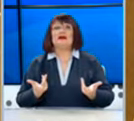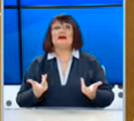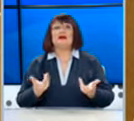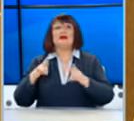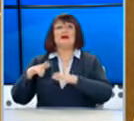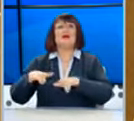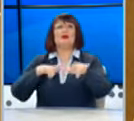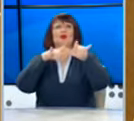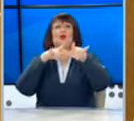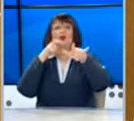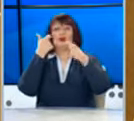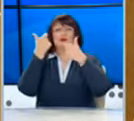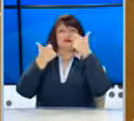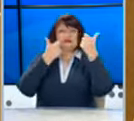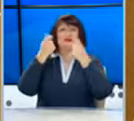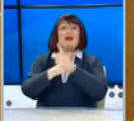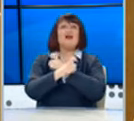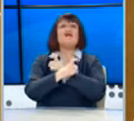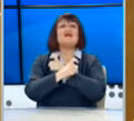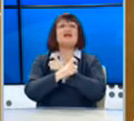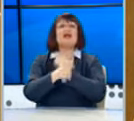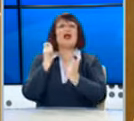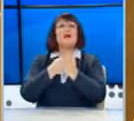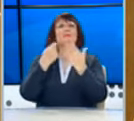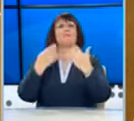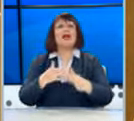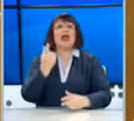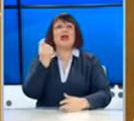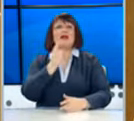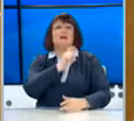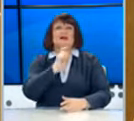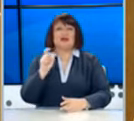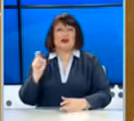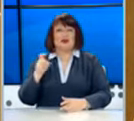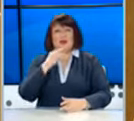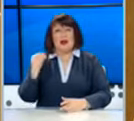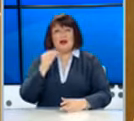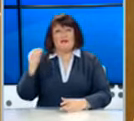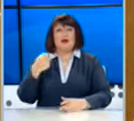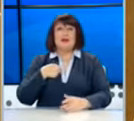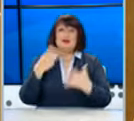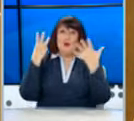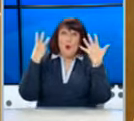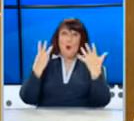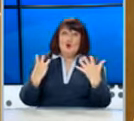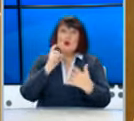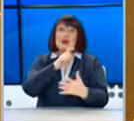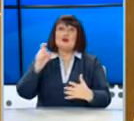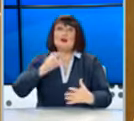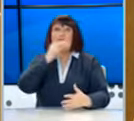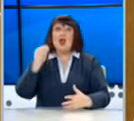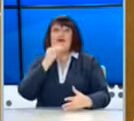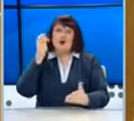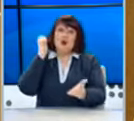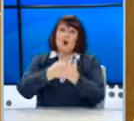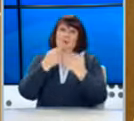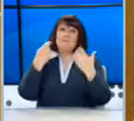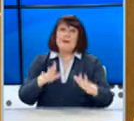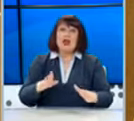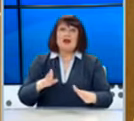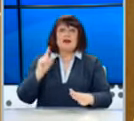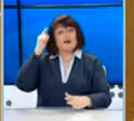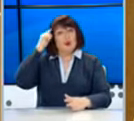εναέριας επιτήρησης η Αυστρία τα αγόρασε με 1,5 εκατομμύριο ευρώ και η Ελλάδα με 8. Και αυτό είναι